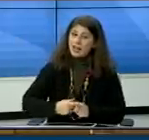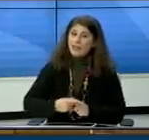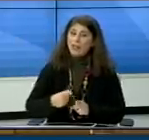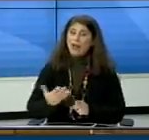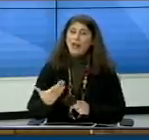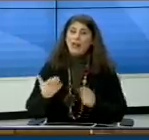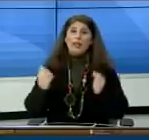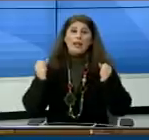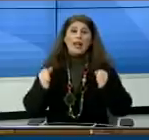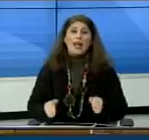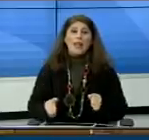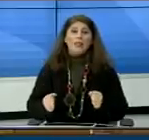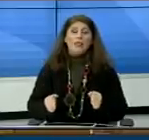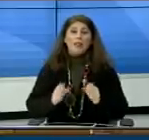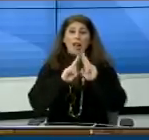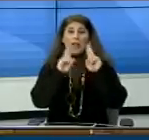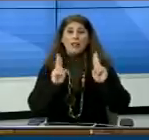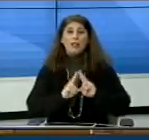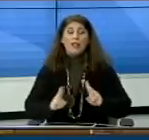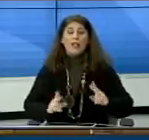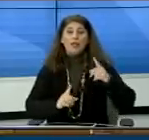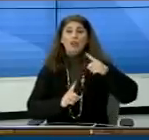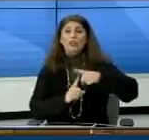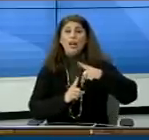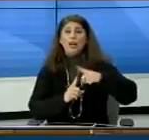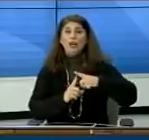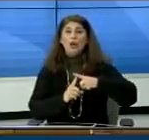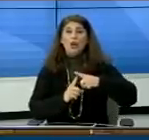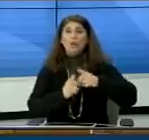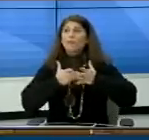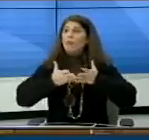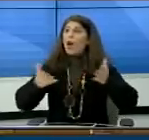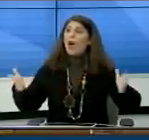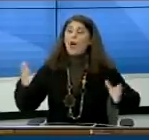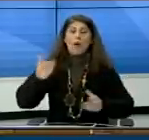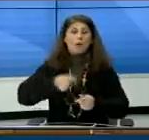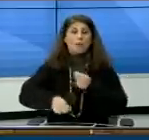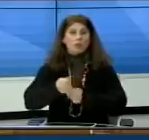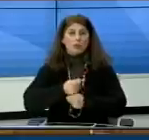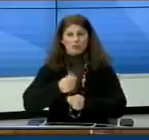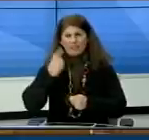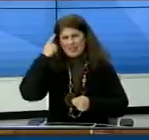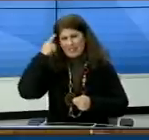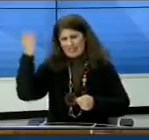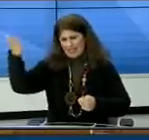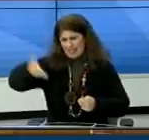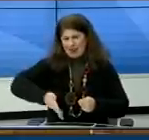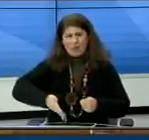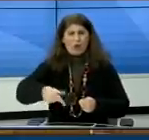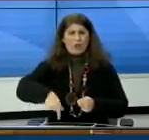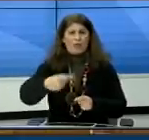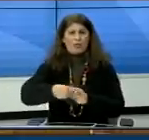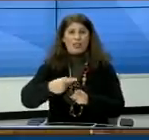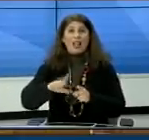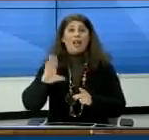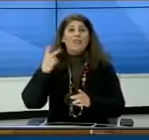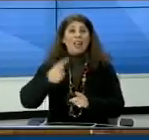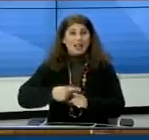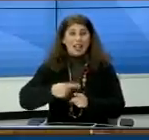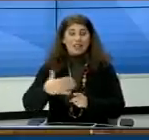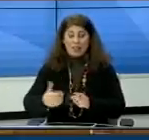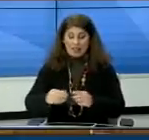έδρα διεθνών τεχνολογικών κολοσσών. Φαντάζομαι ότι όλοι αυτοί δεν θα ερχόντουσαν στην Ελλάδα αν η χώρα